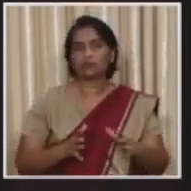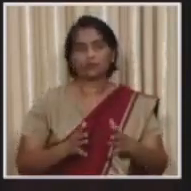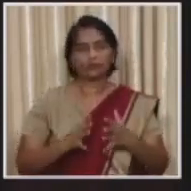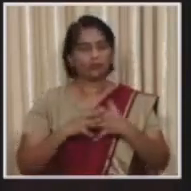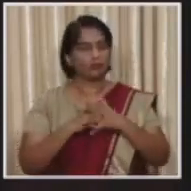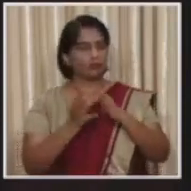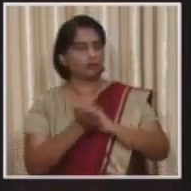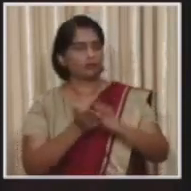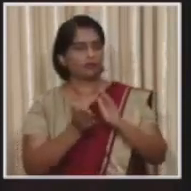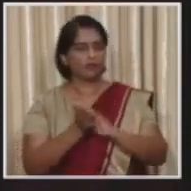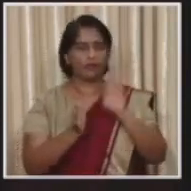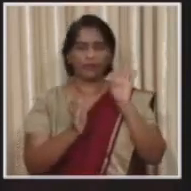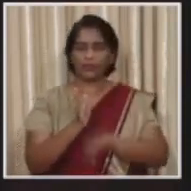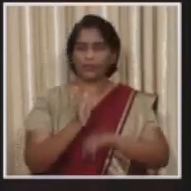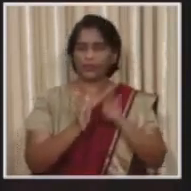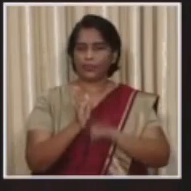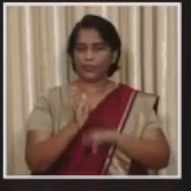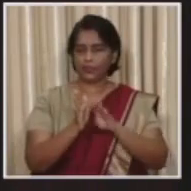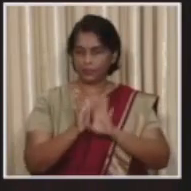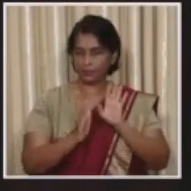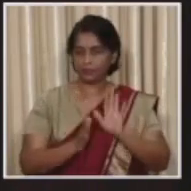සාධන කප්පාදුවකට අපි යන්න සිද්ධ වුණා.